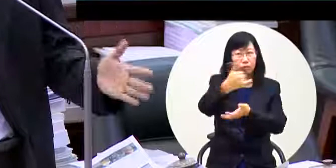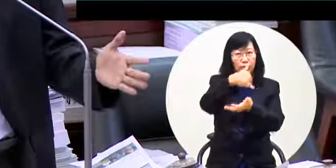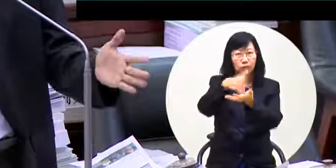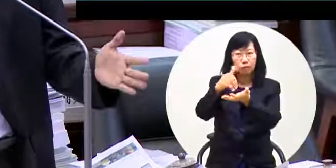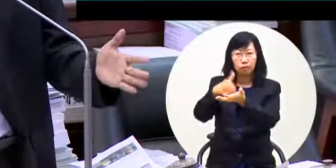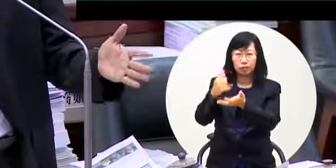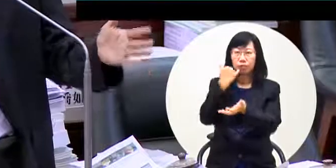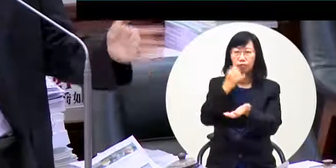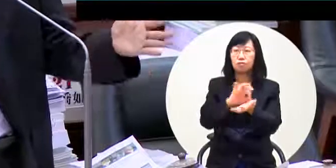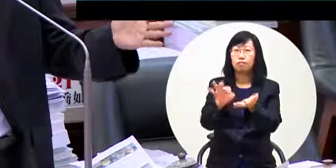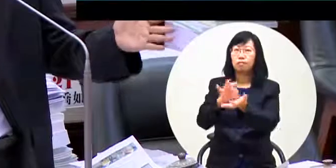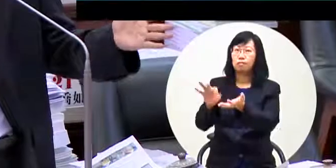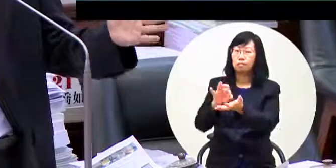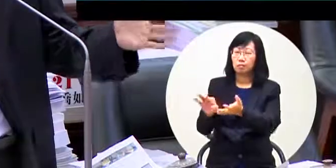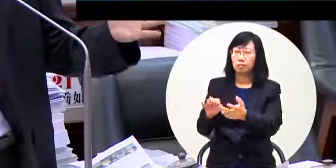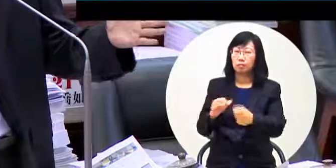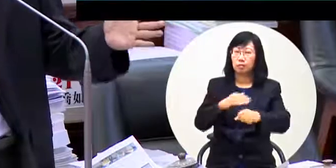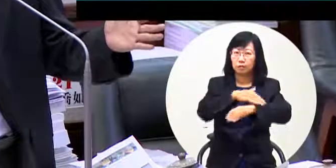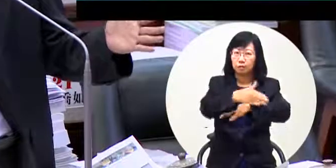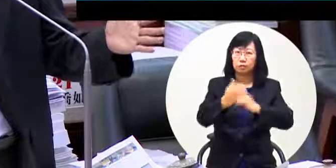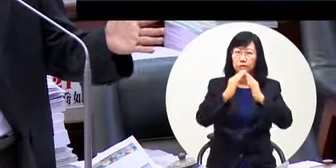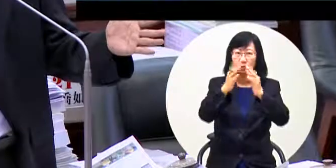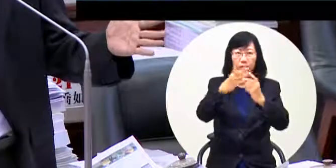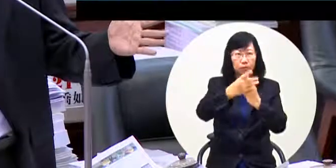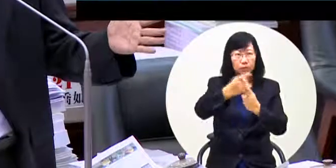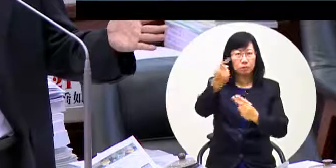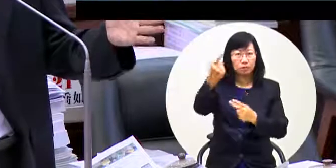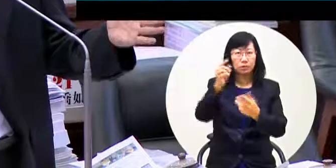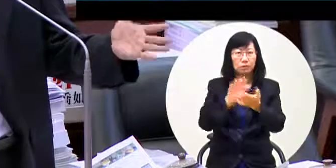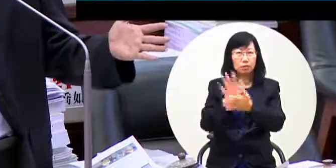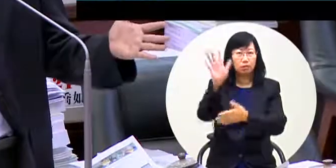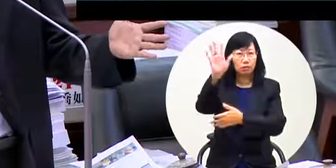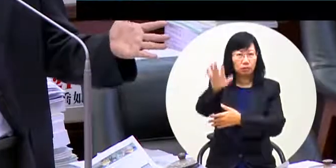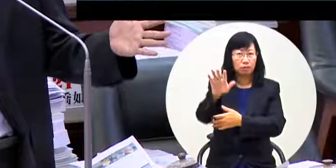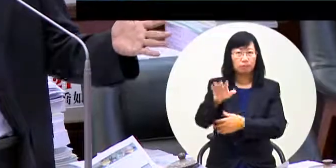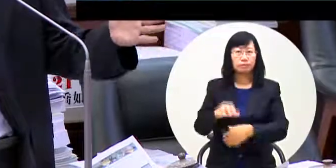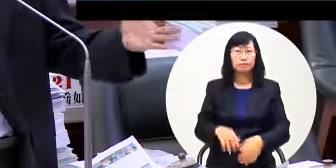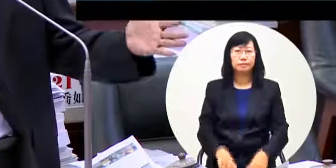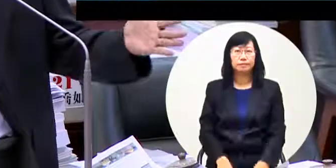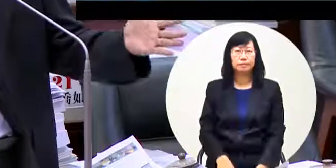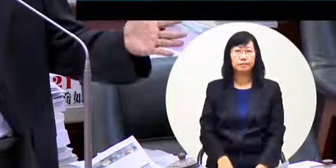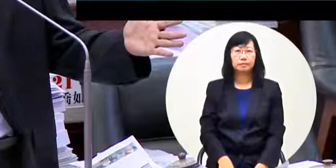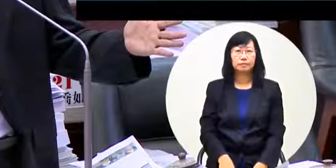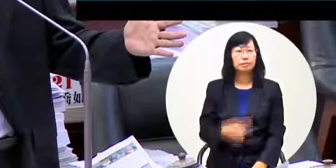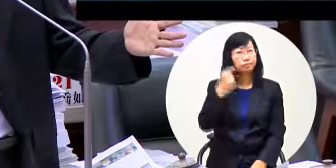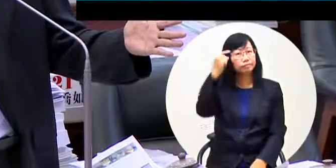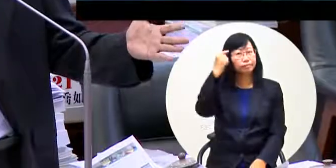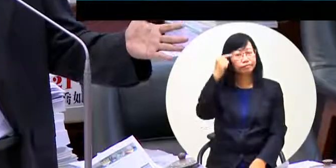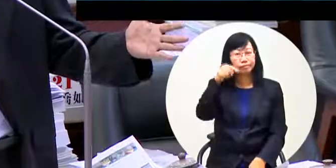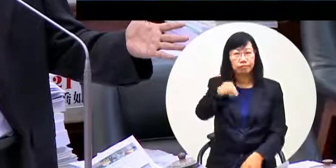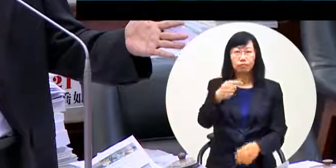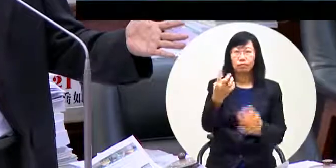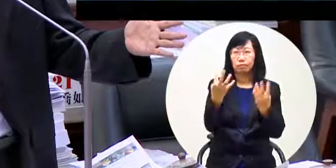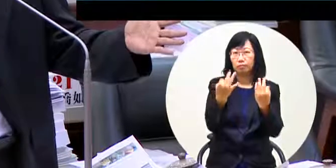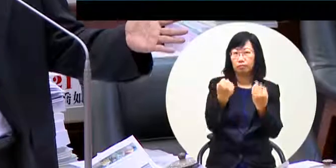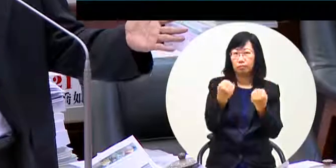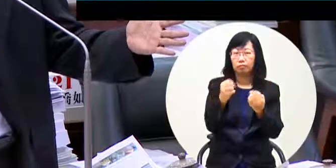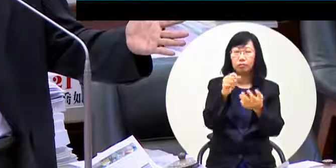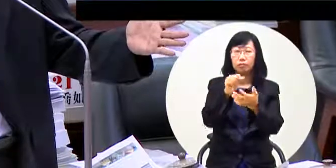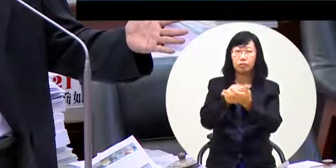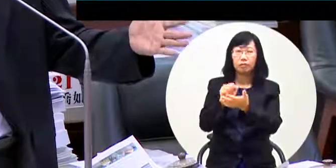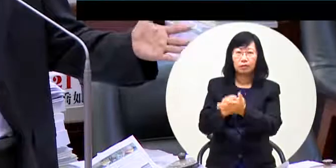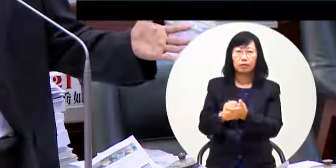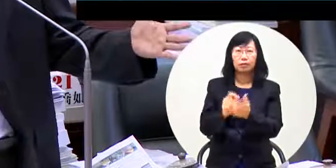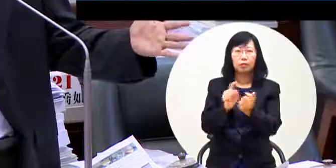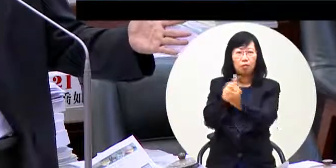之后，咱管区合并之后，哦，我想这个数据咱拢咧爱，哦，财政局长逐天为了